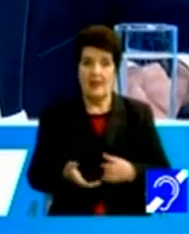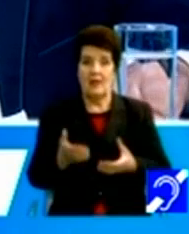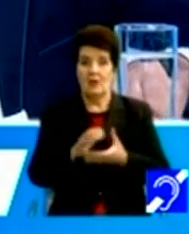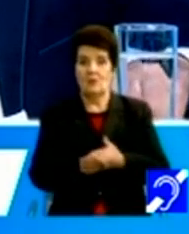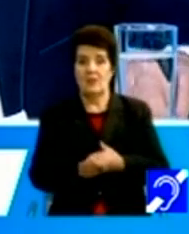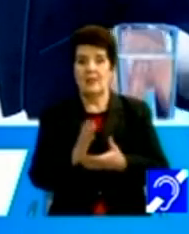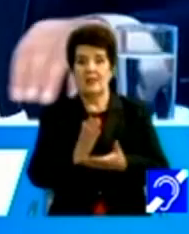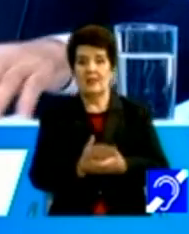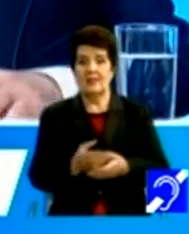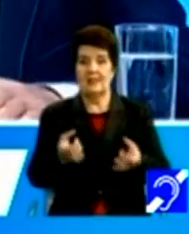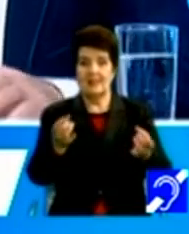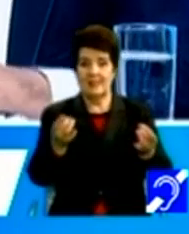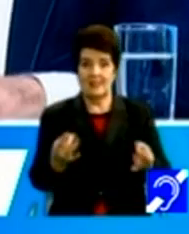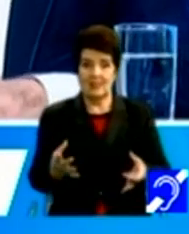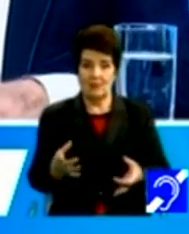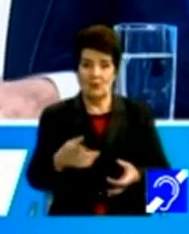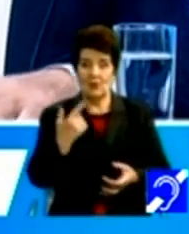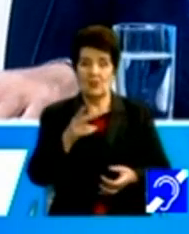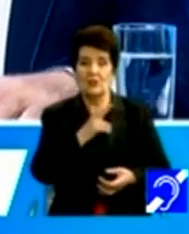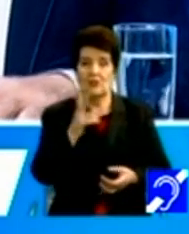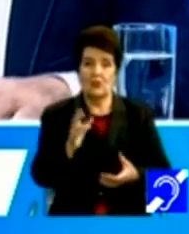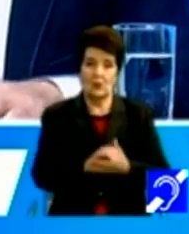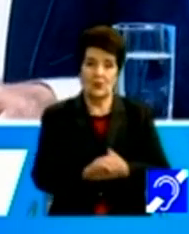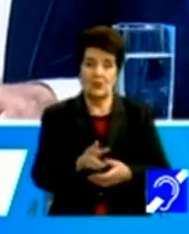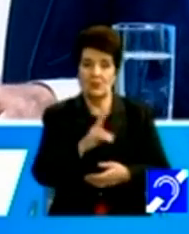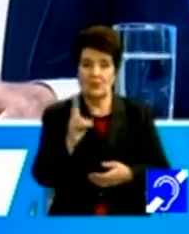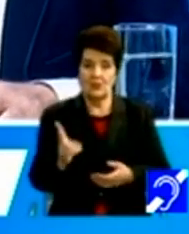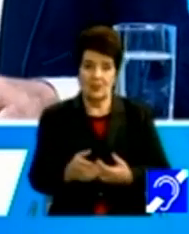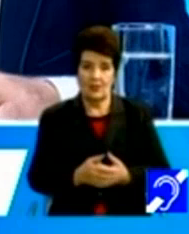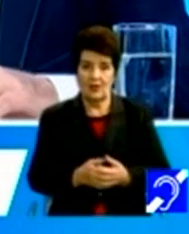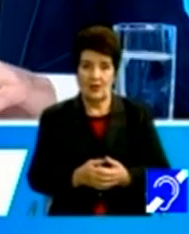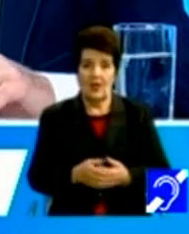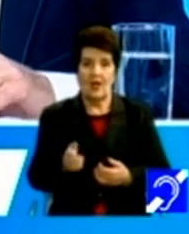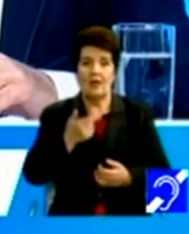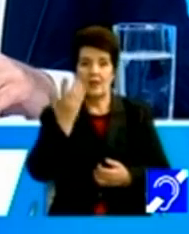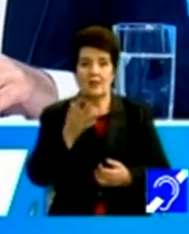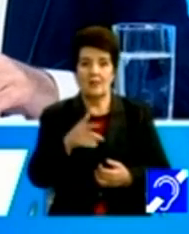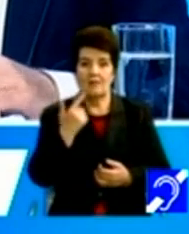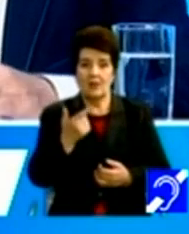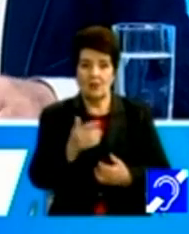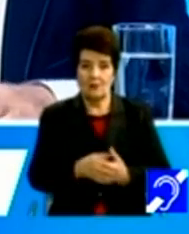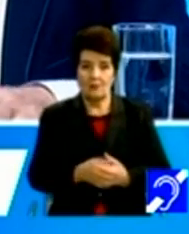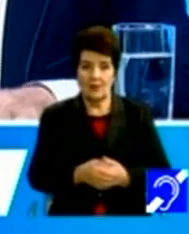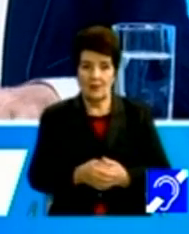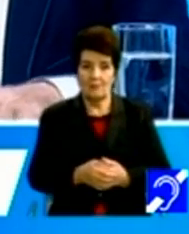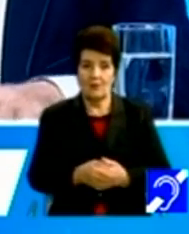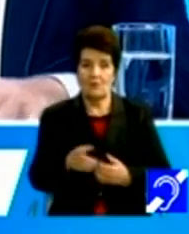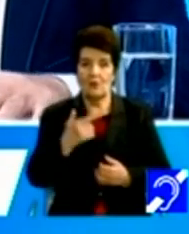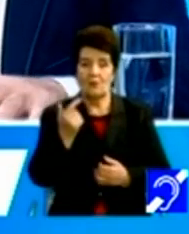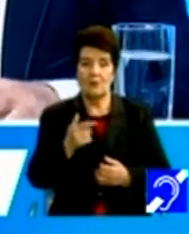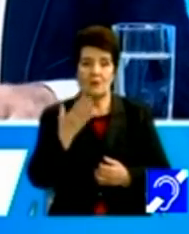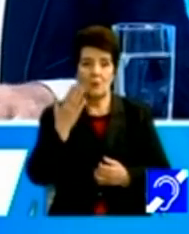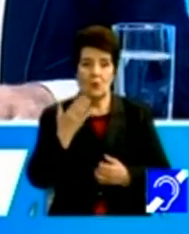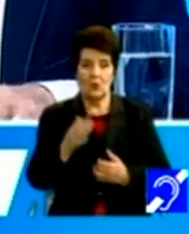un criteriu foarte simplu de a ști cine e unionist și cine este țipăleu. Pentru că atunci când vorbești de unionist, trebuie să întrebi cu cine vorbești la